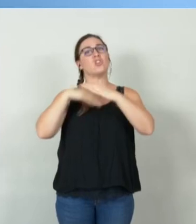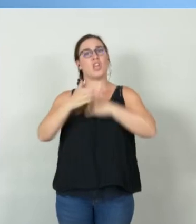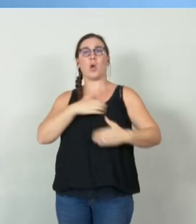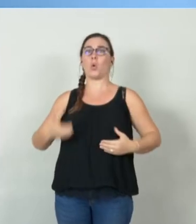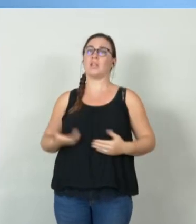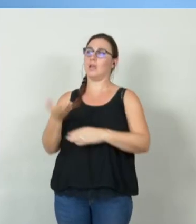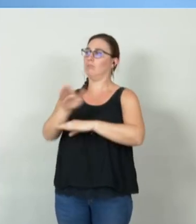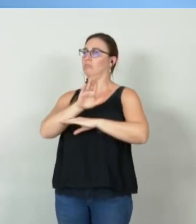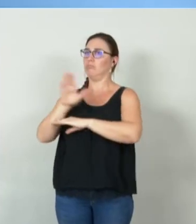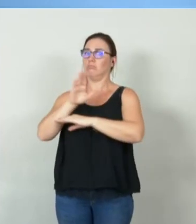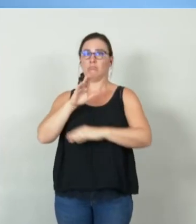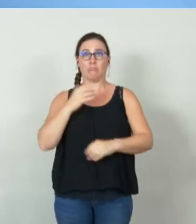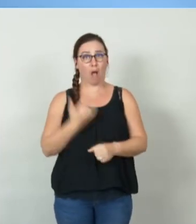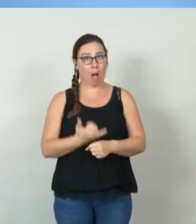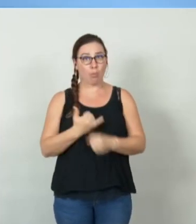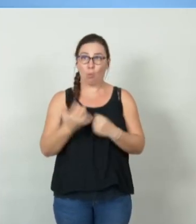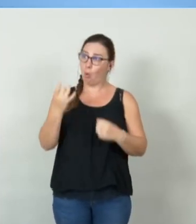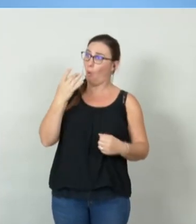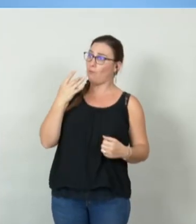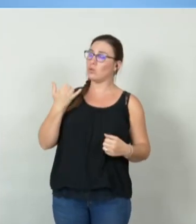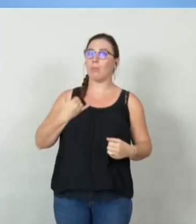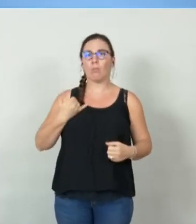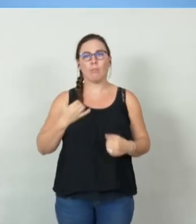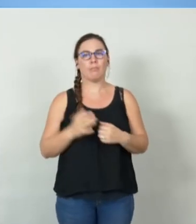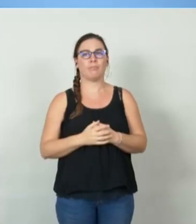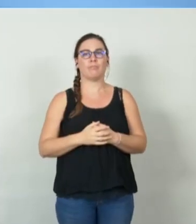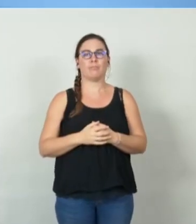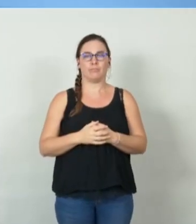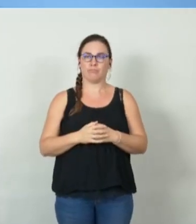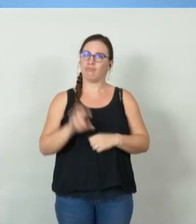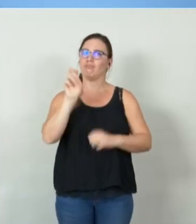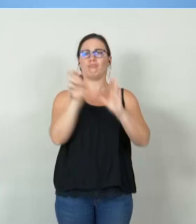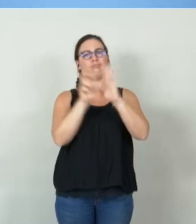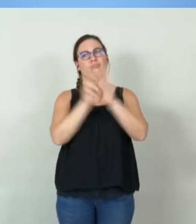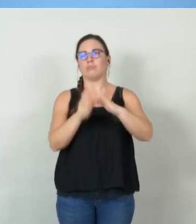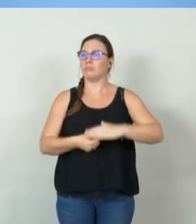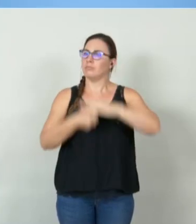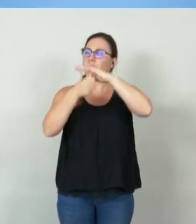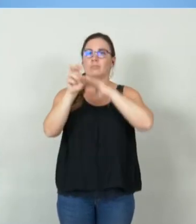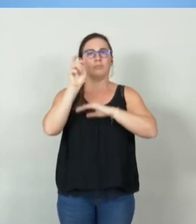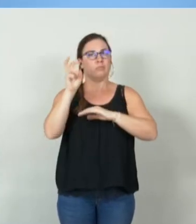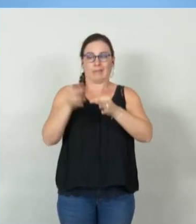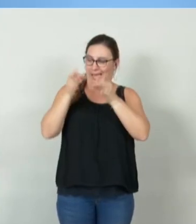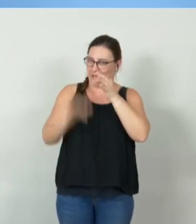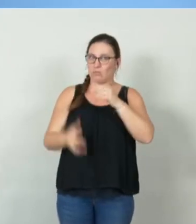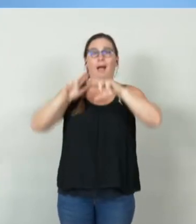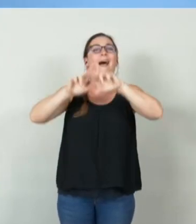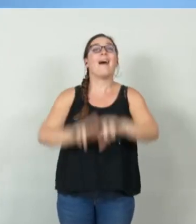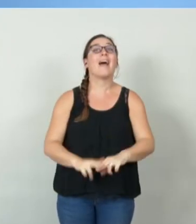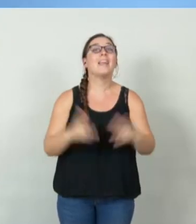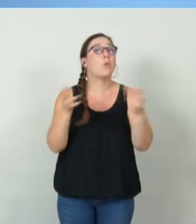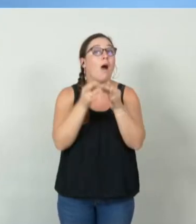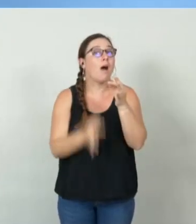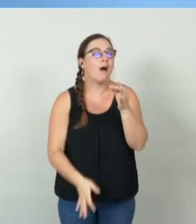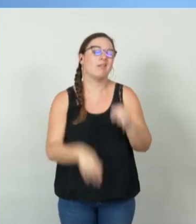ah bon Grenoble capitale verte donc mais que reste-t-il de cet épisode bien sûr nous en